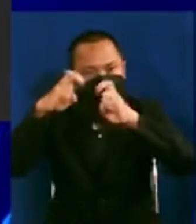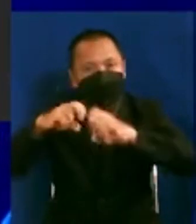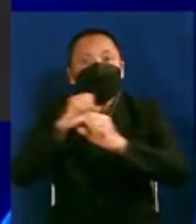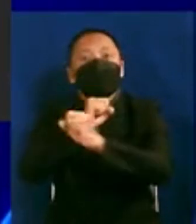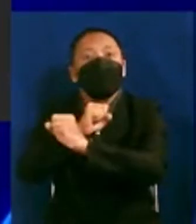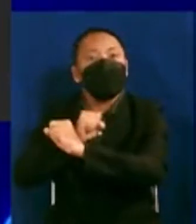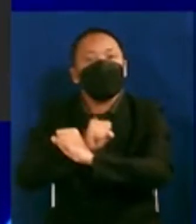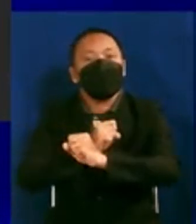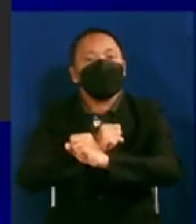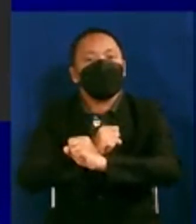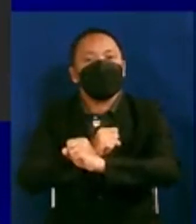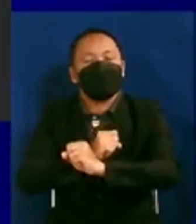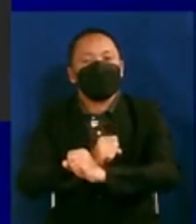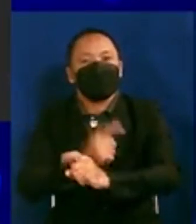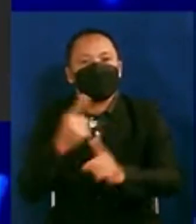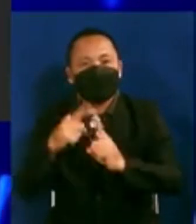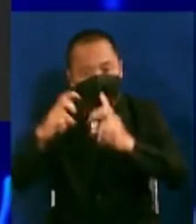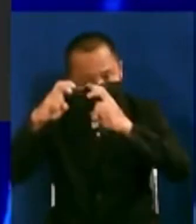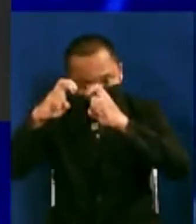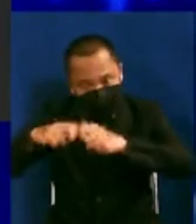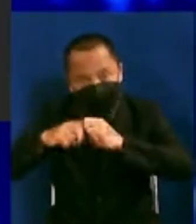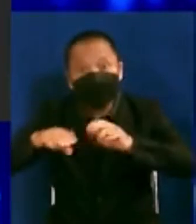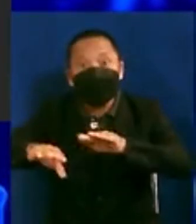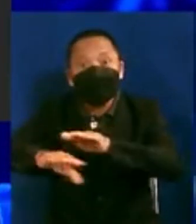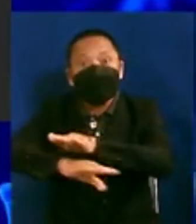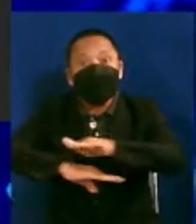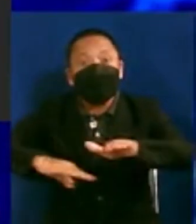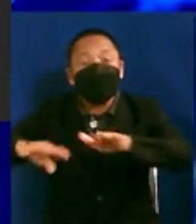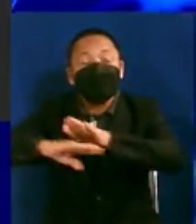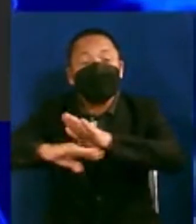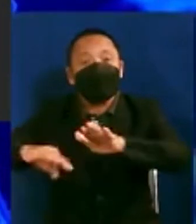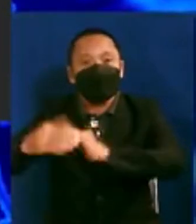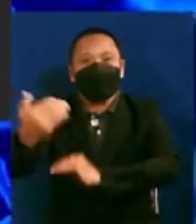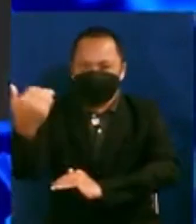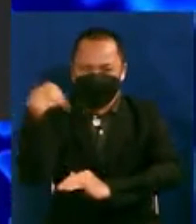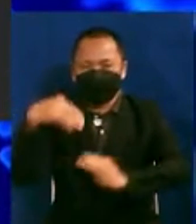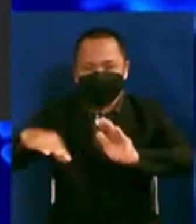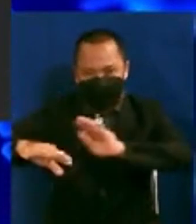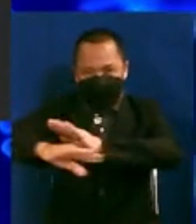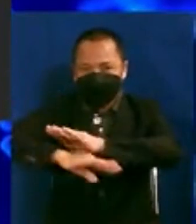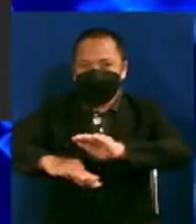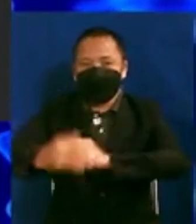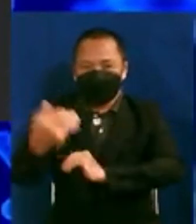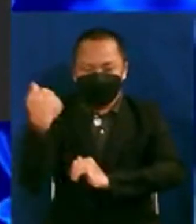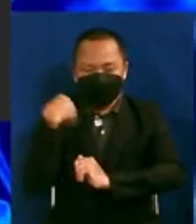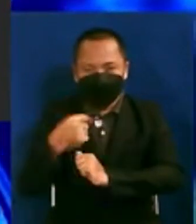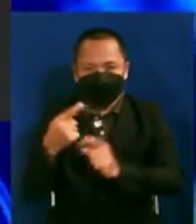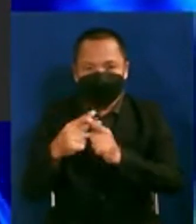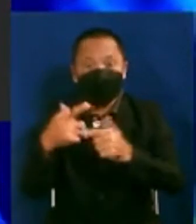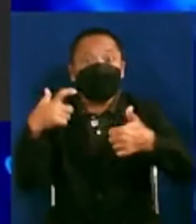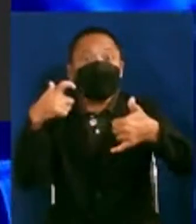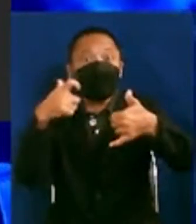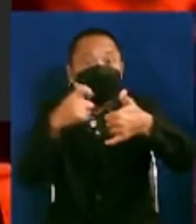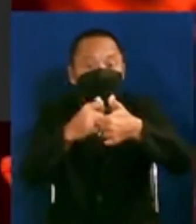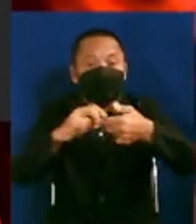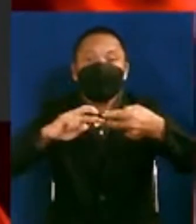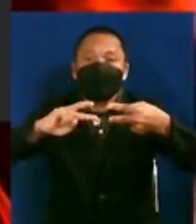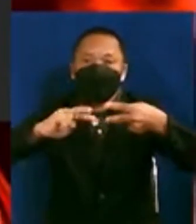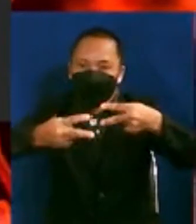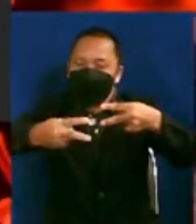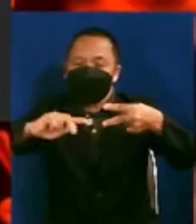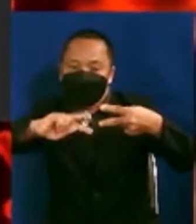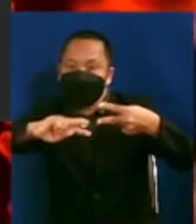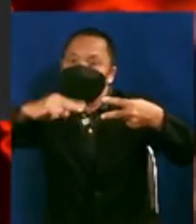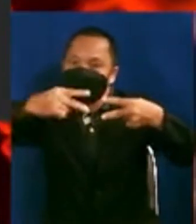ลอดภัยแต่จากการศึกษาเบื้องต้นที่ออกมาแล้วเนี่ยนะครับมีการฉีดวัคซีนสลับกันแบบ